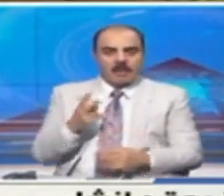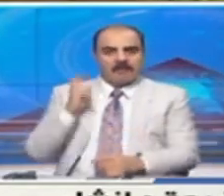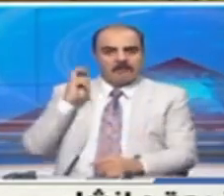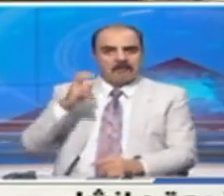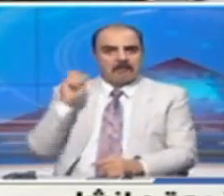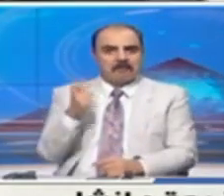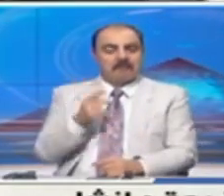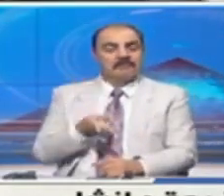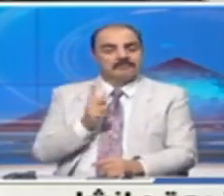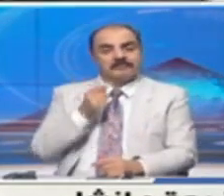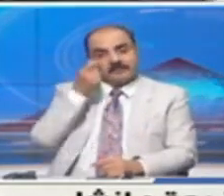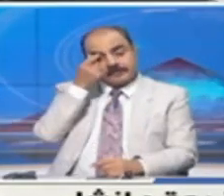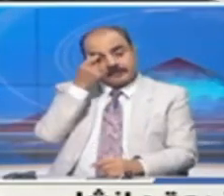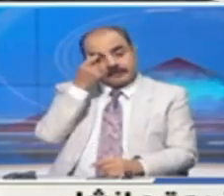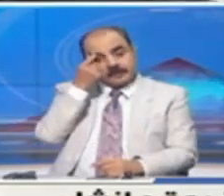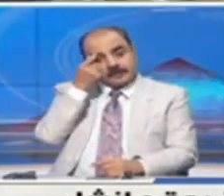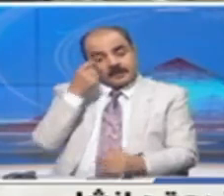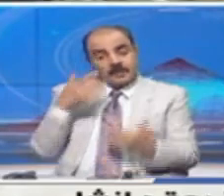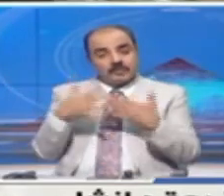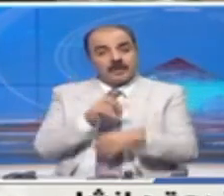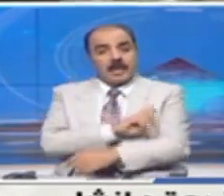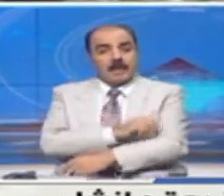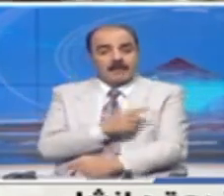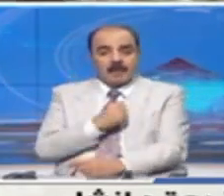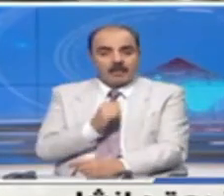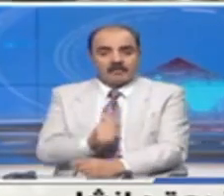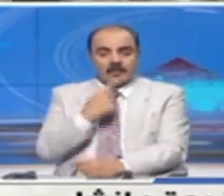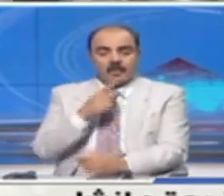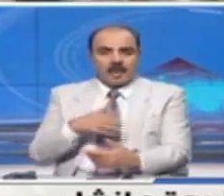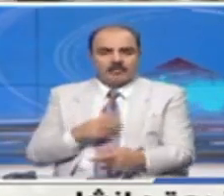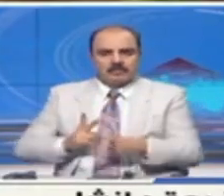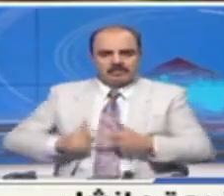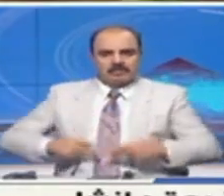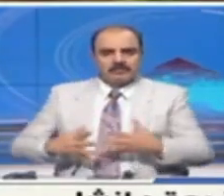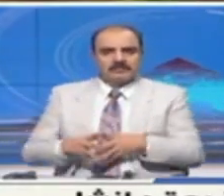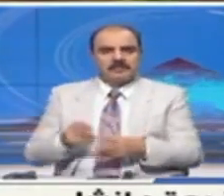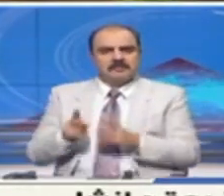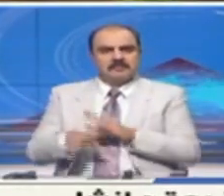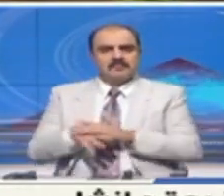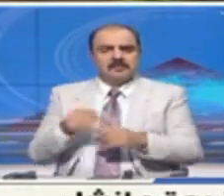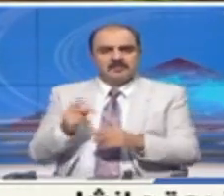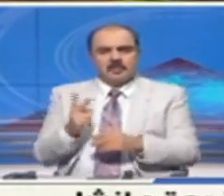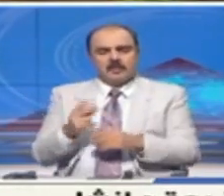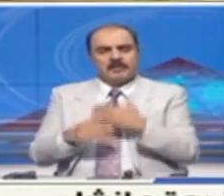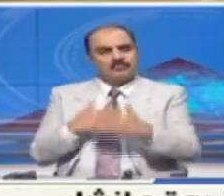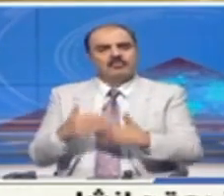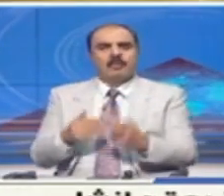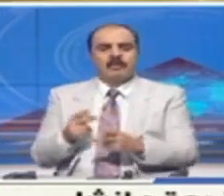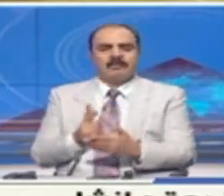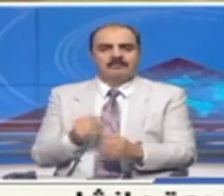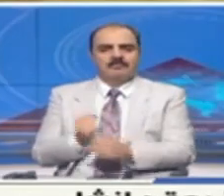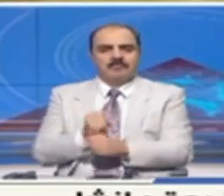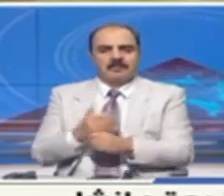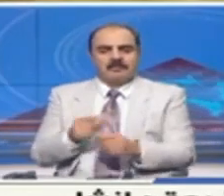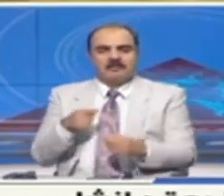وقد أعرب الرئيس التنفيذي لشركة سيمنز عن تطلعه لتوقيع العقد الخاص بالمشروع خلال اليومين القادمين،